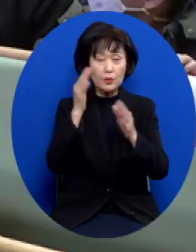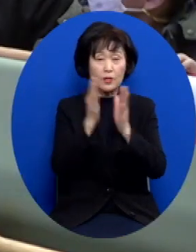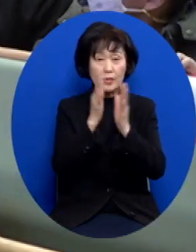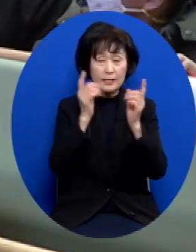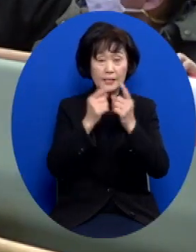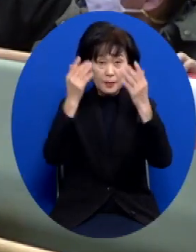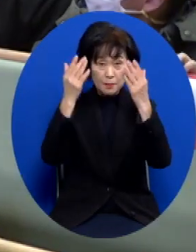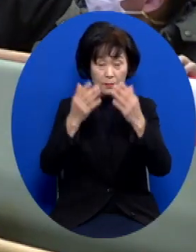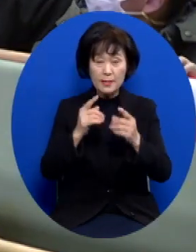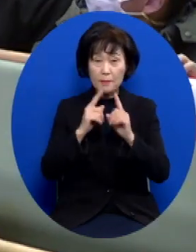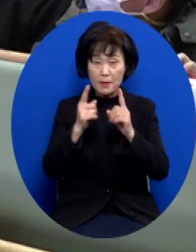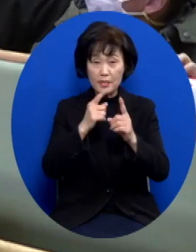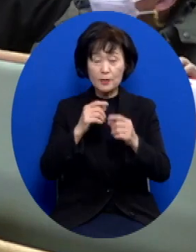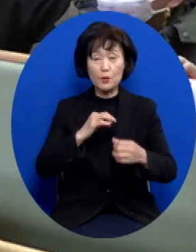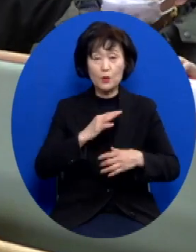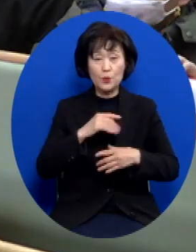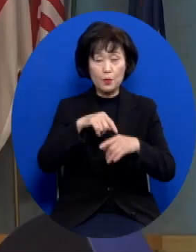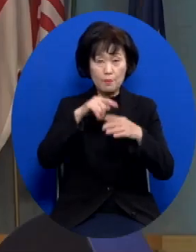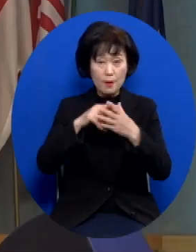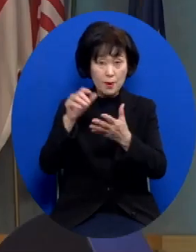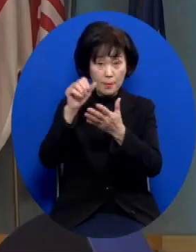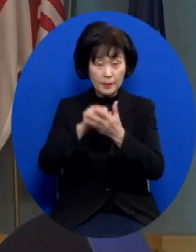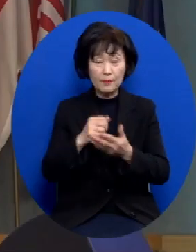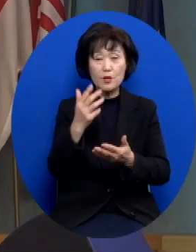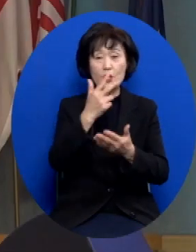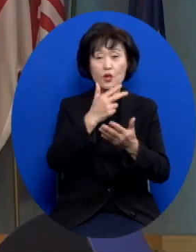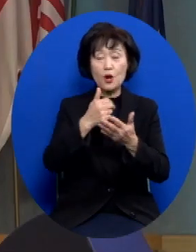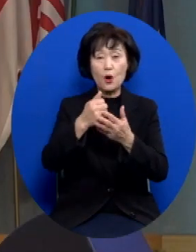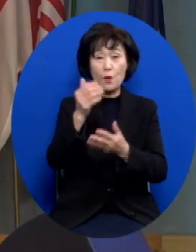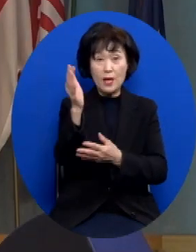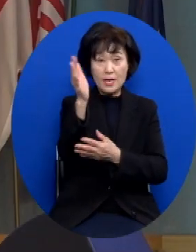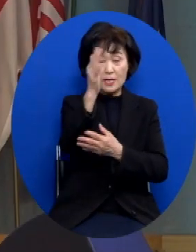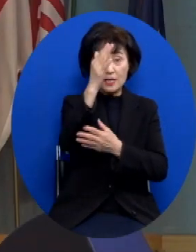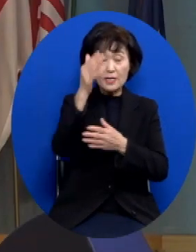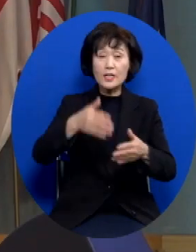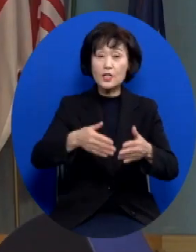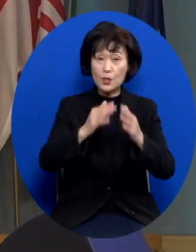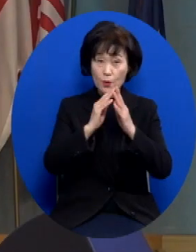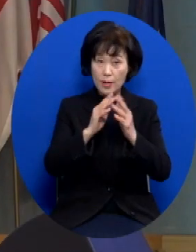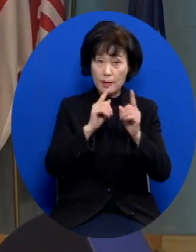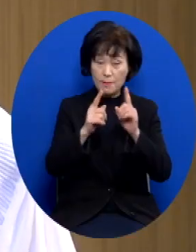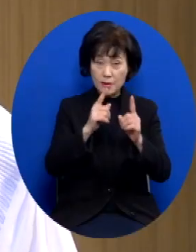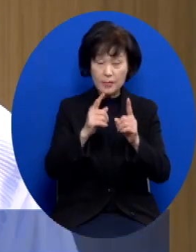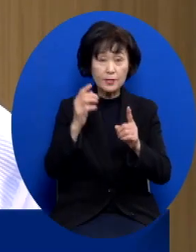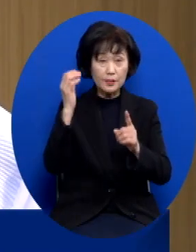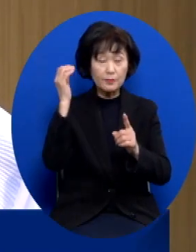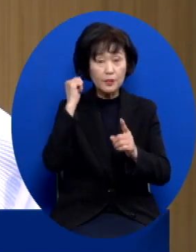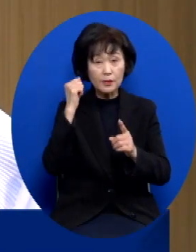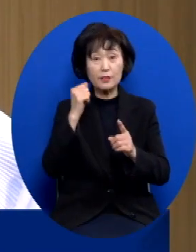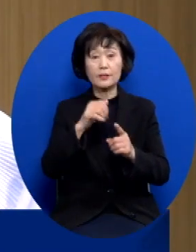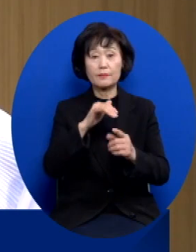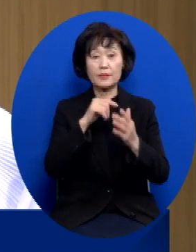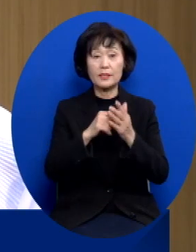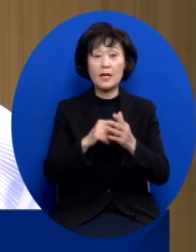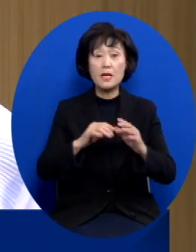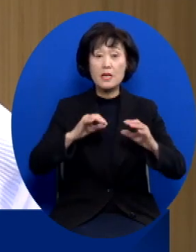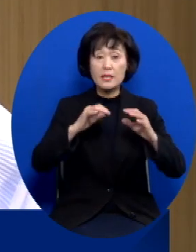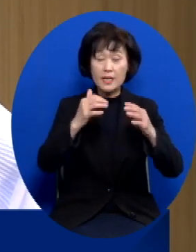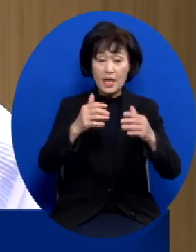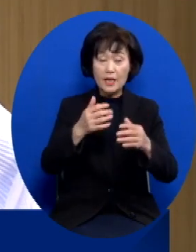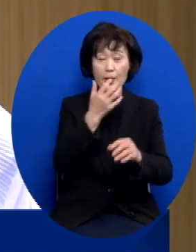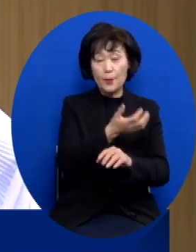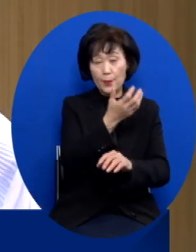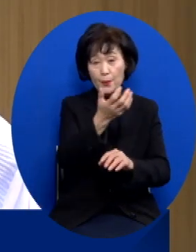마음으로 받았다며 여호와의 길을 세우라는 말씀이 세계대회를 통해 이루어질 것이라고 말했습니다. 우리가 세계로